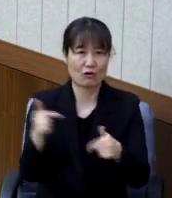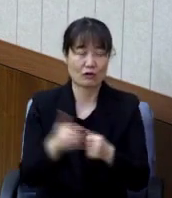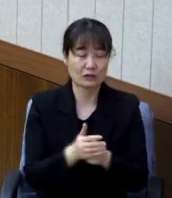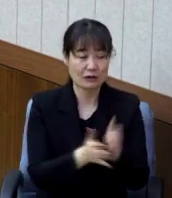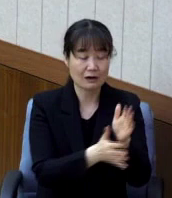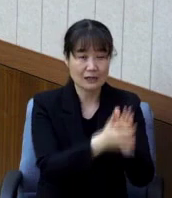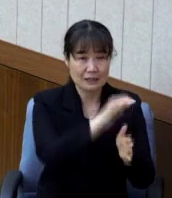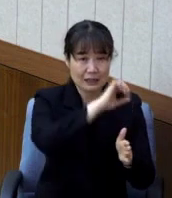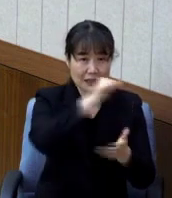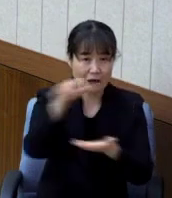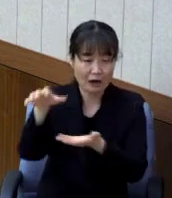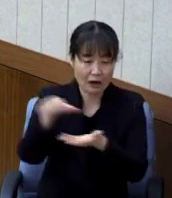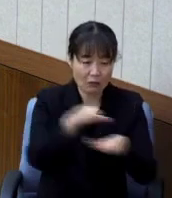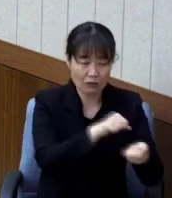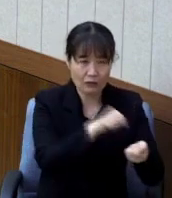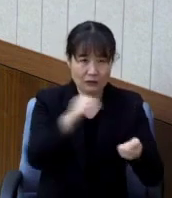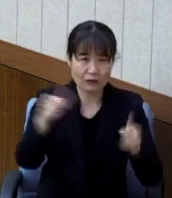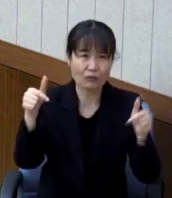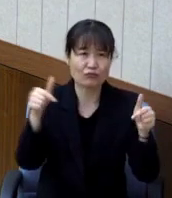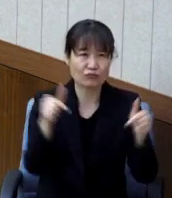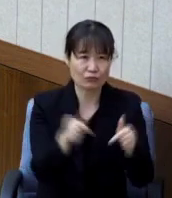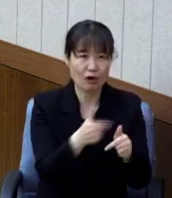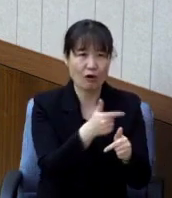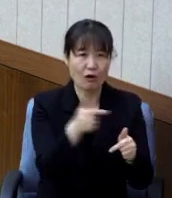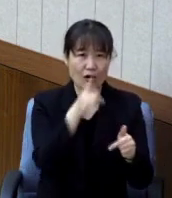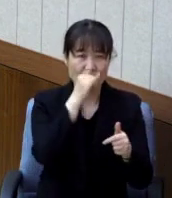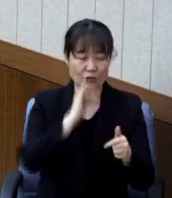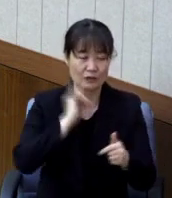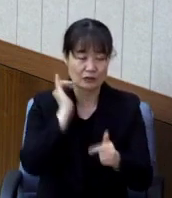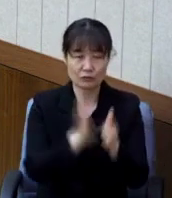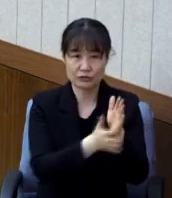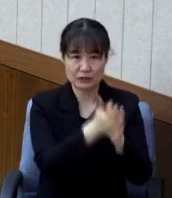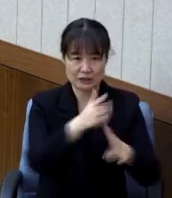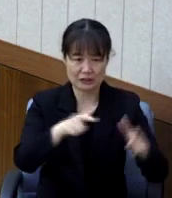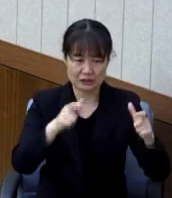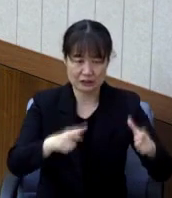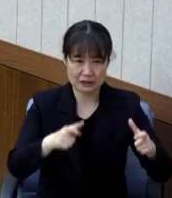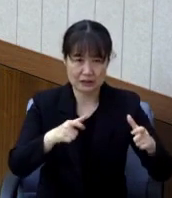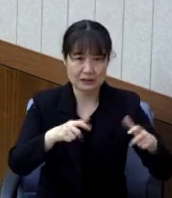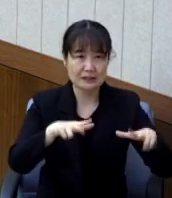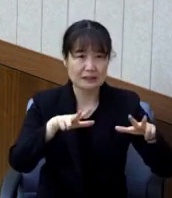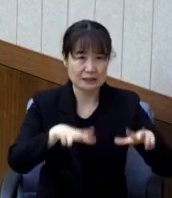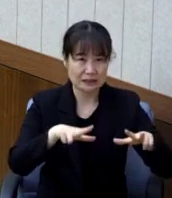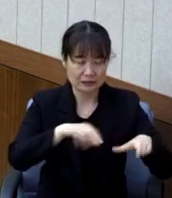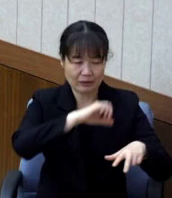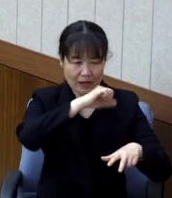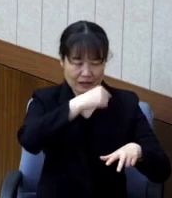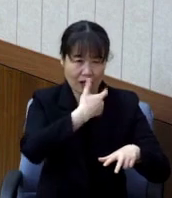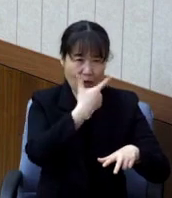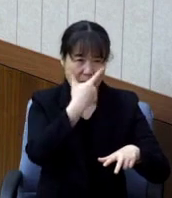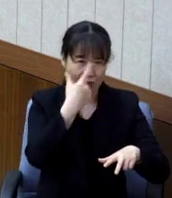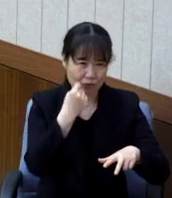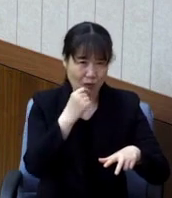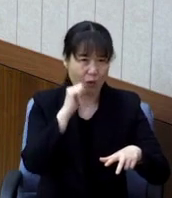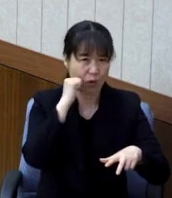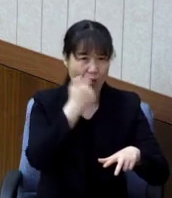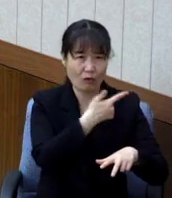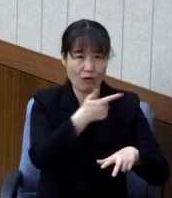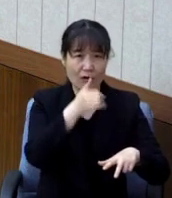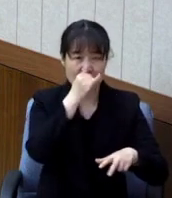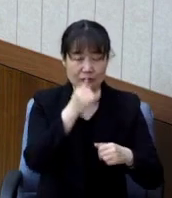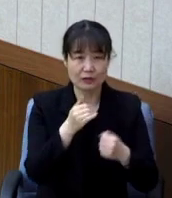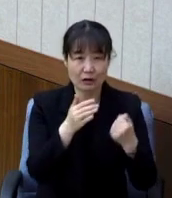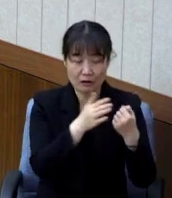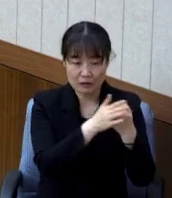예산으로 들어와야 할 재정이 큰 폭으로 줄었고, 의정부는 지금의 재정위기를 겪게 되었습니다. 그 여파로